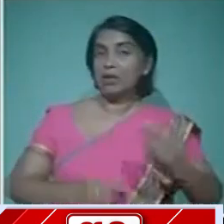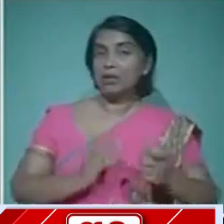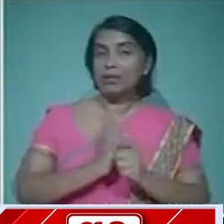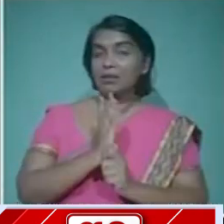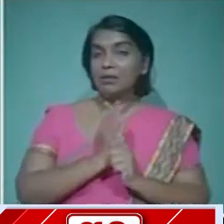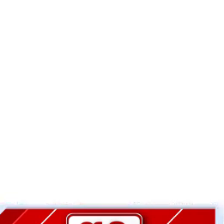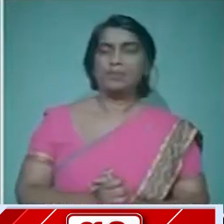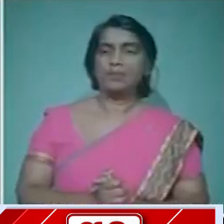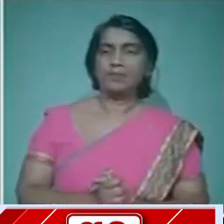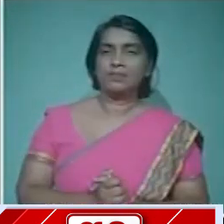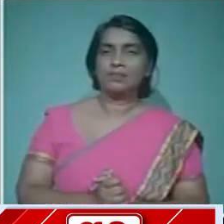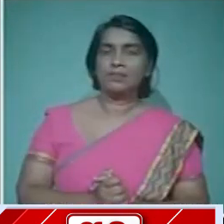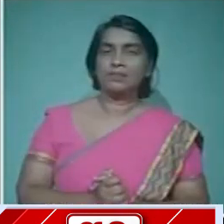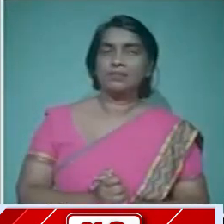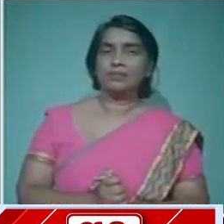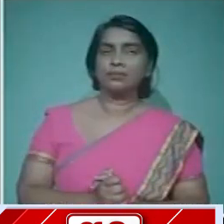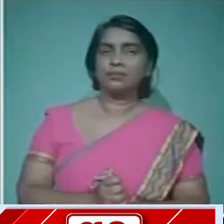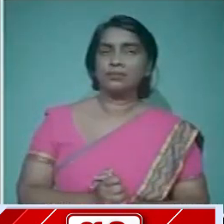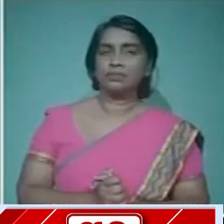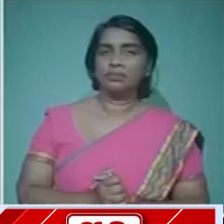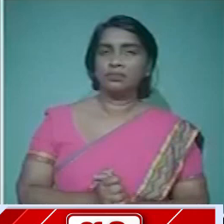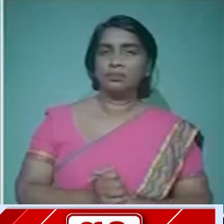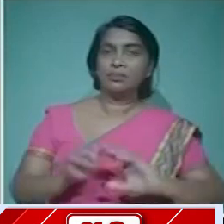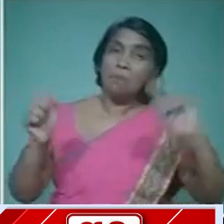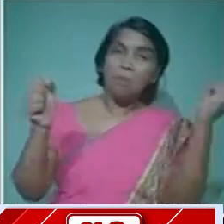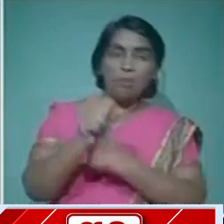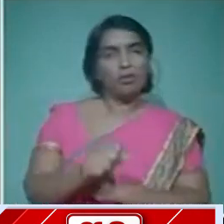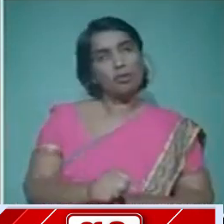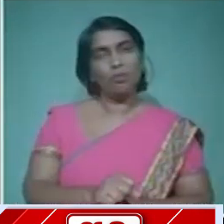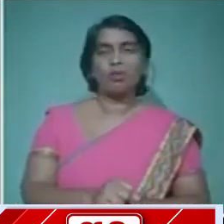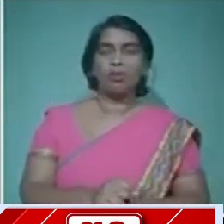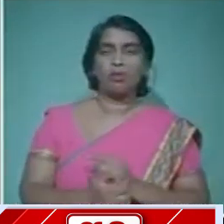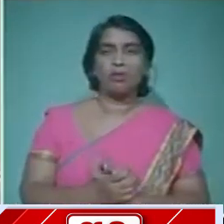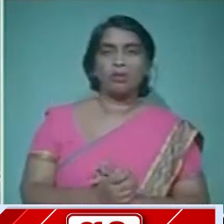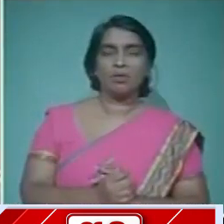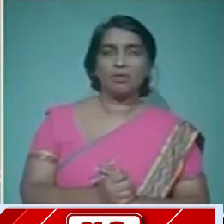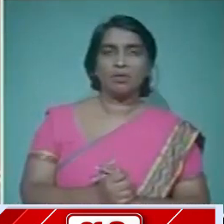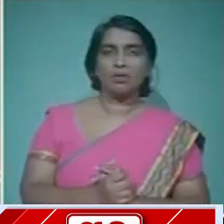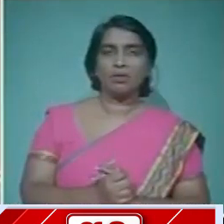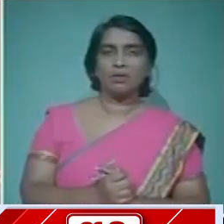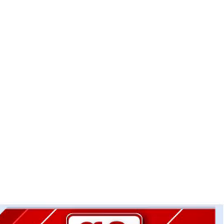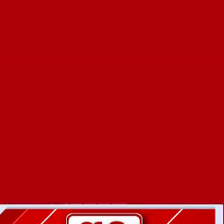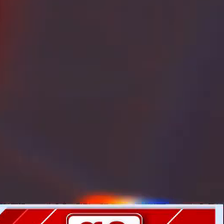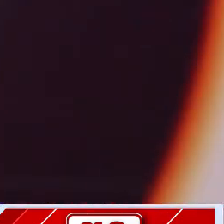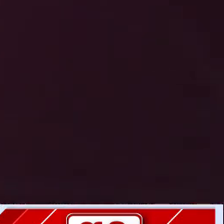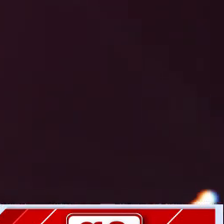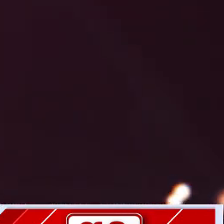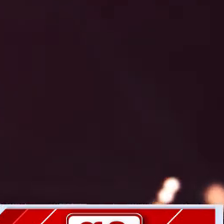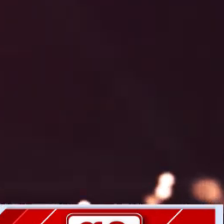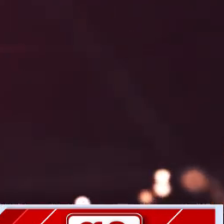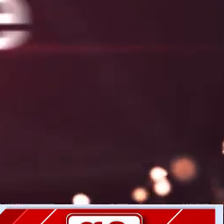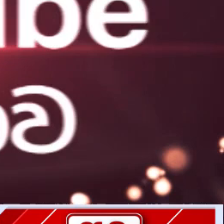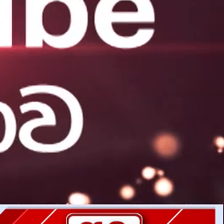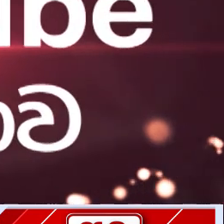කරපු මැරදැන මුත්ත නෙවෙයි. ඕනම් මිනිමරු මුත්ත කියන එකත් ගහගන්න පුළුවන් තමයි. ඒකෙනුත් වැඩක් නෑ ඔබතුමා කරන්න. ගරු කථානායකතුමනි,